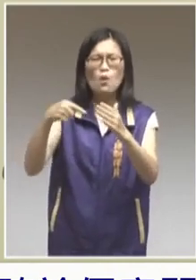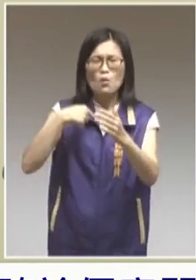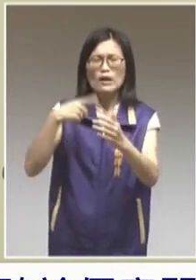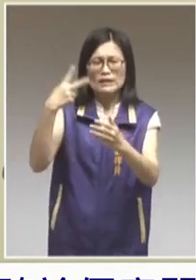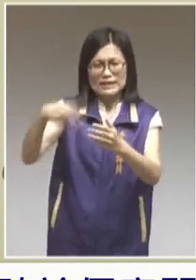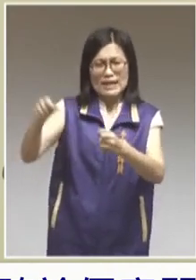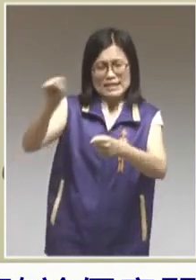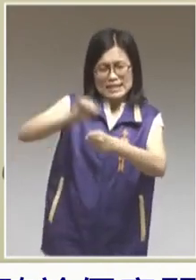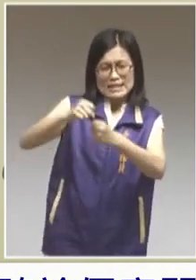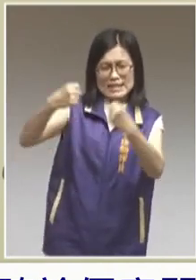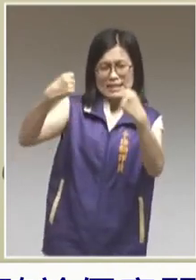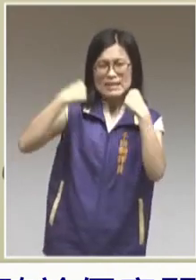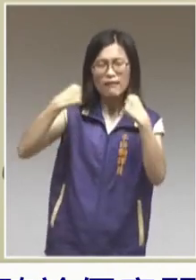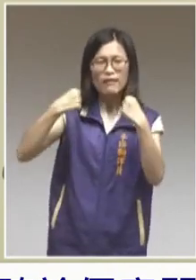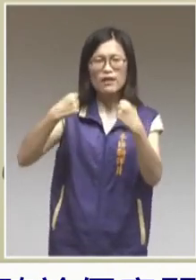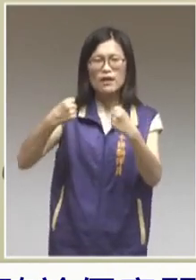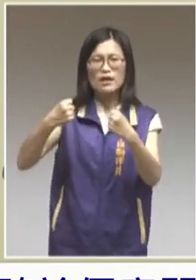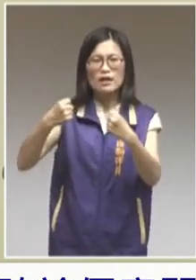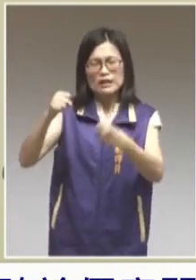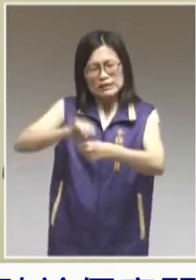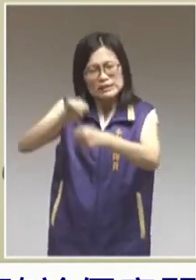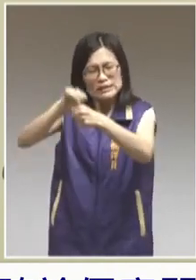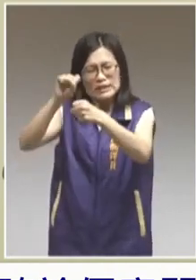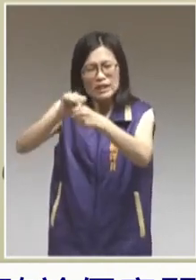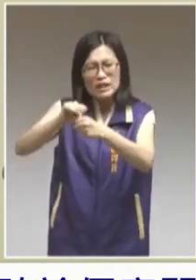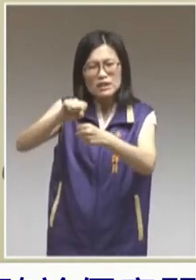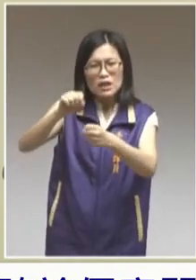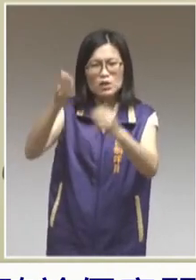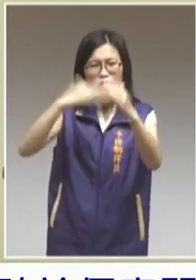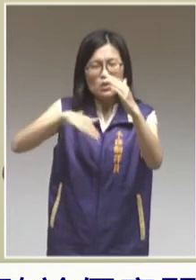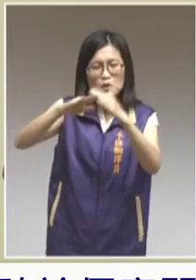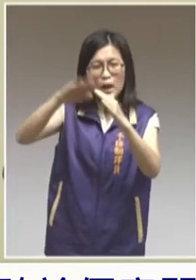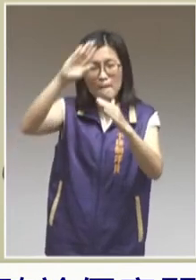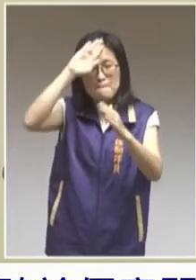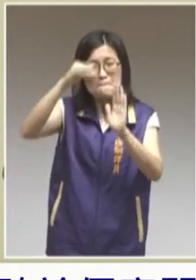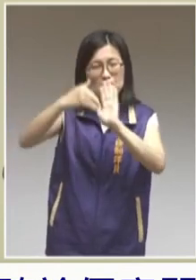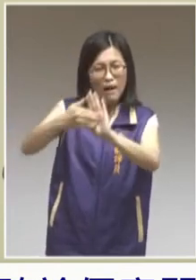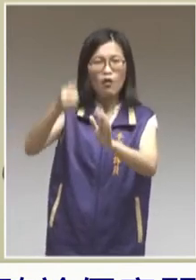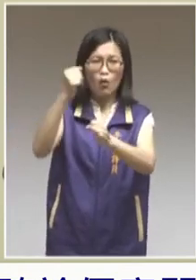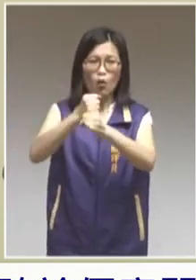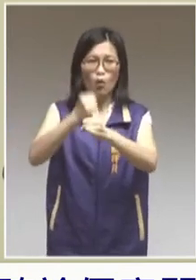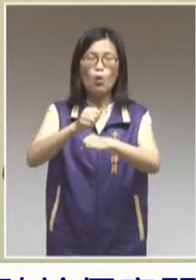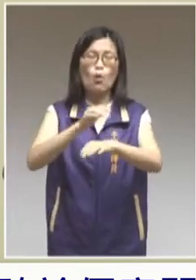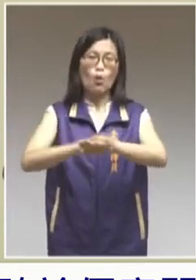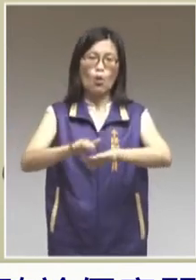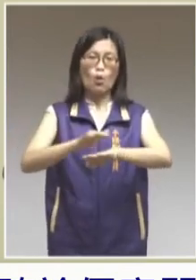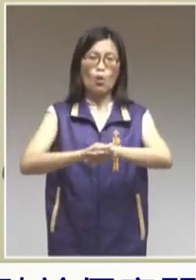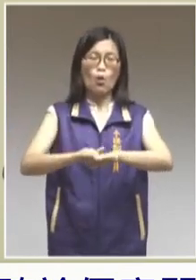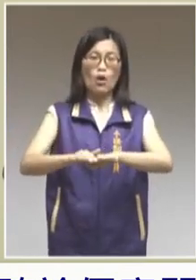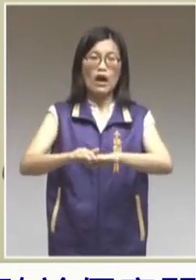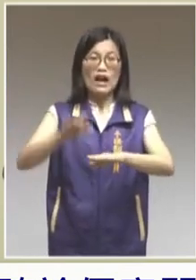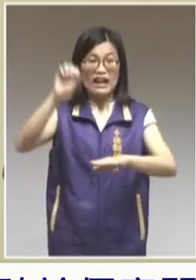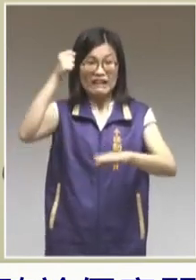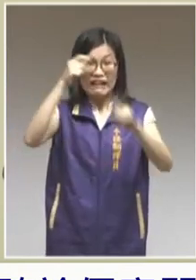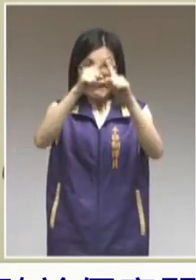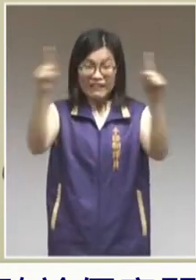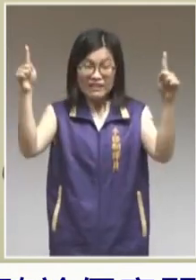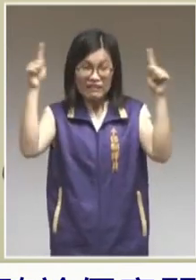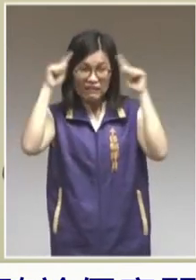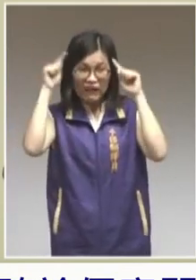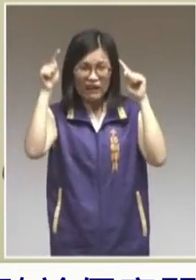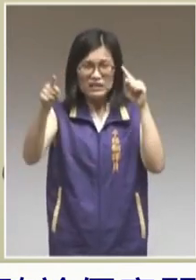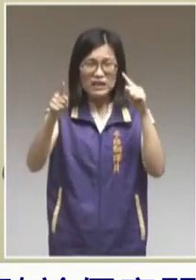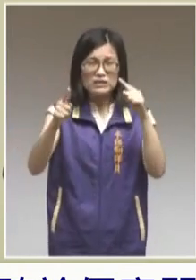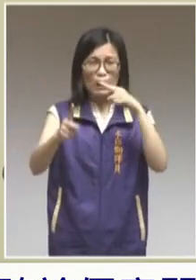的校园的防疫的工作。那至于义大确诊的这个部分，我